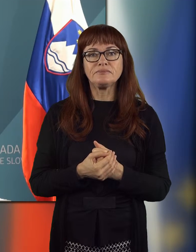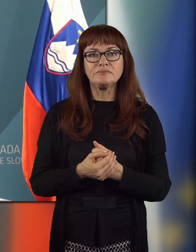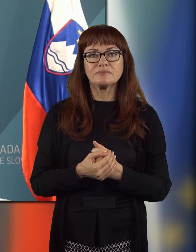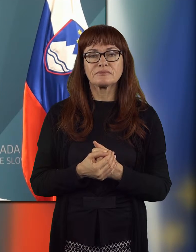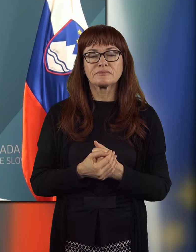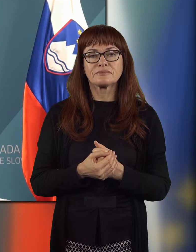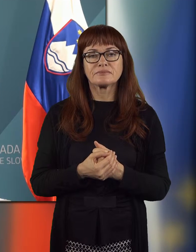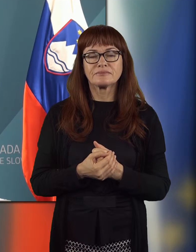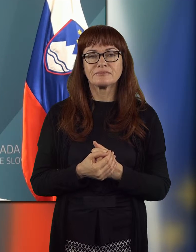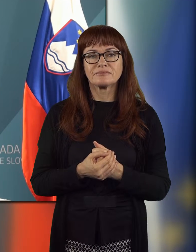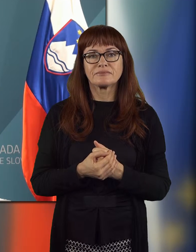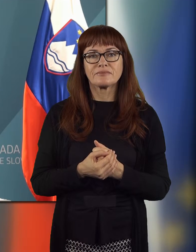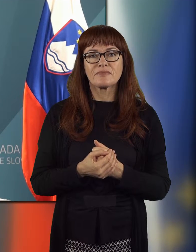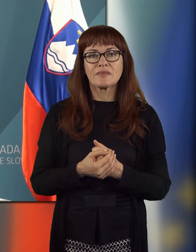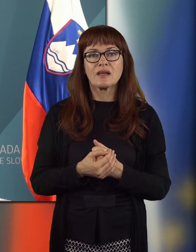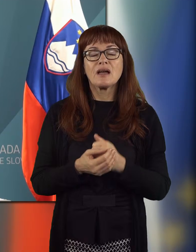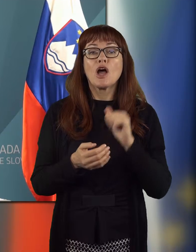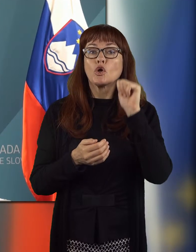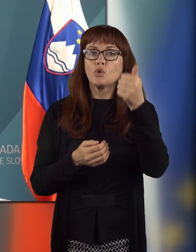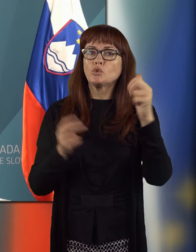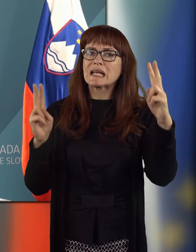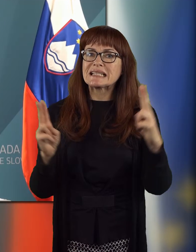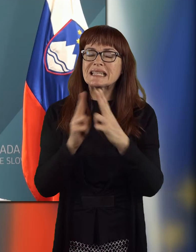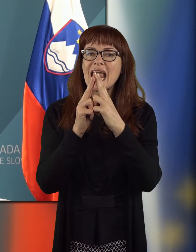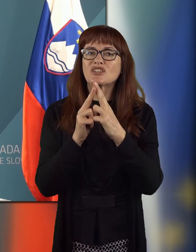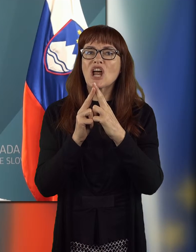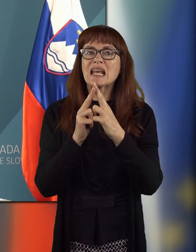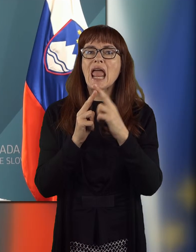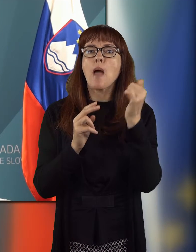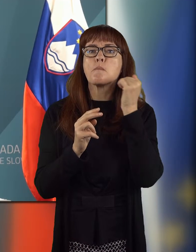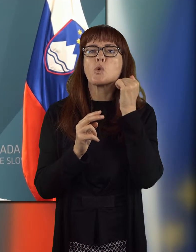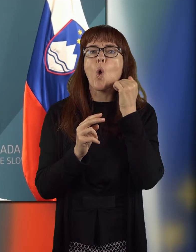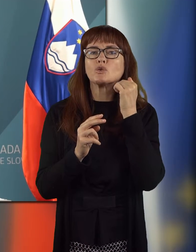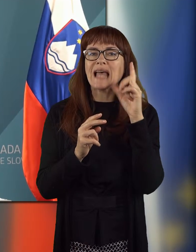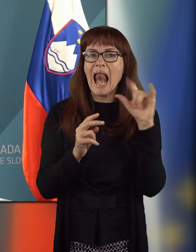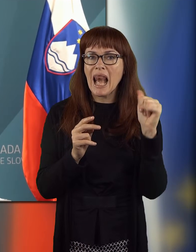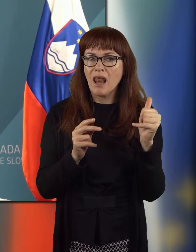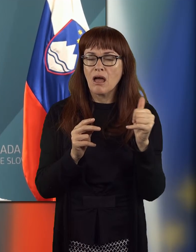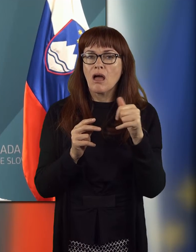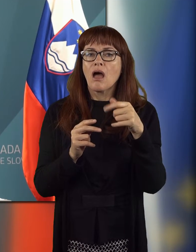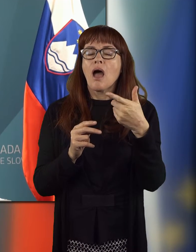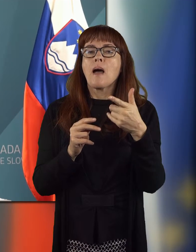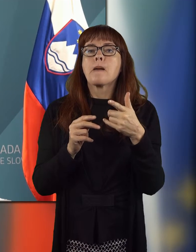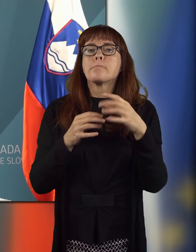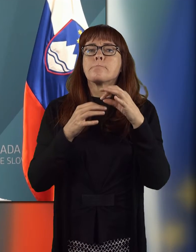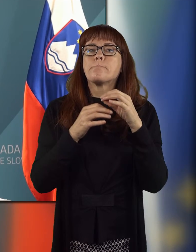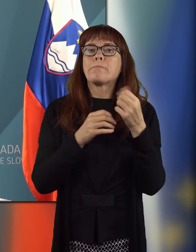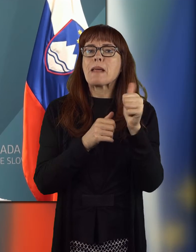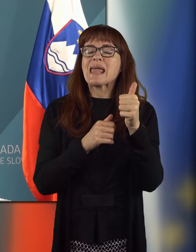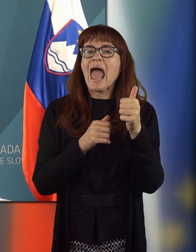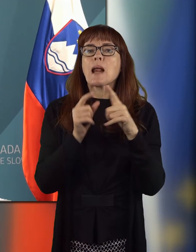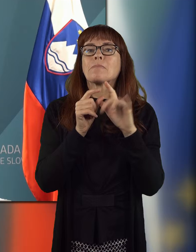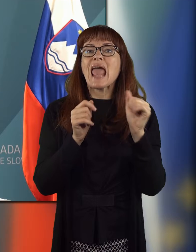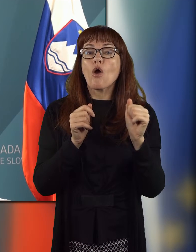Izvolite, TV Slovenija. Ja, se pravi, jutri je srečanje v Bruslju. Slišimo, da se bo premijer Plenković sešel